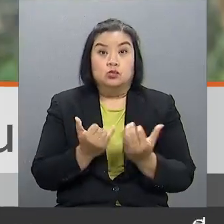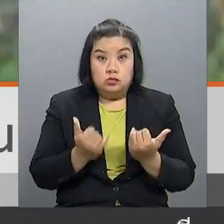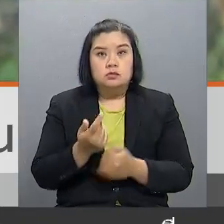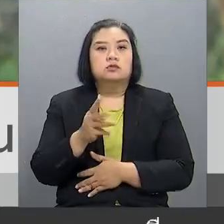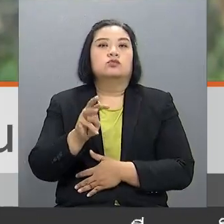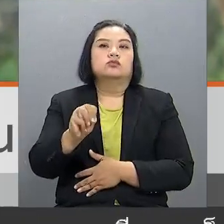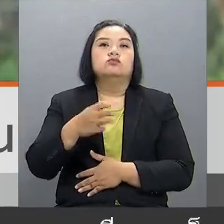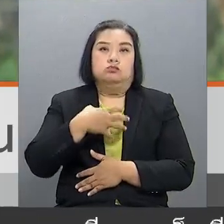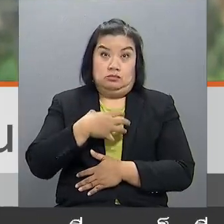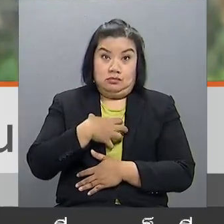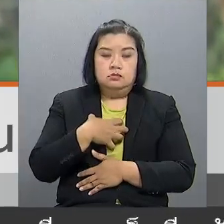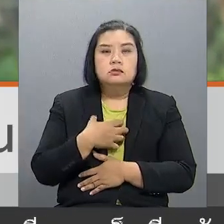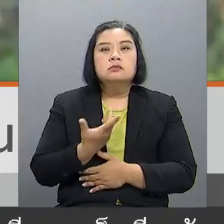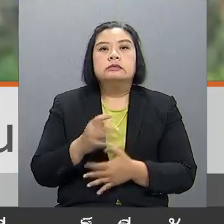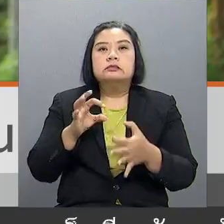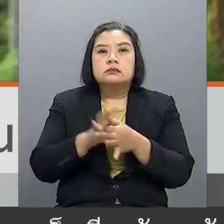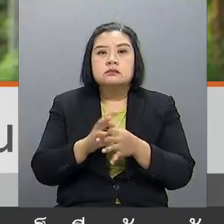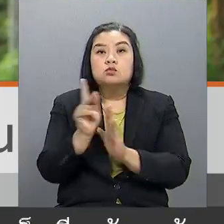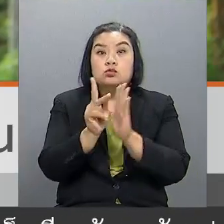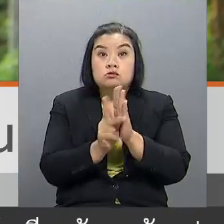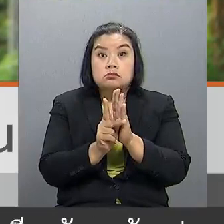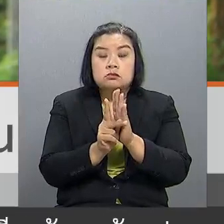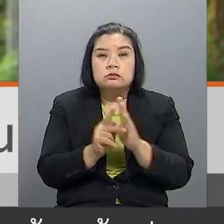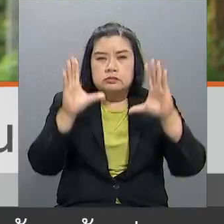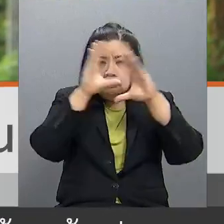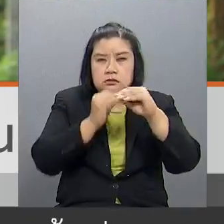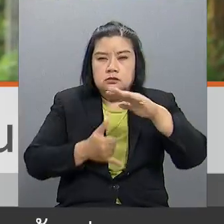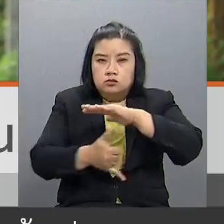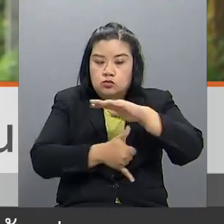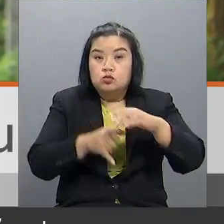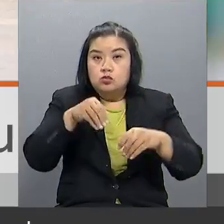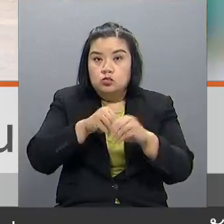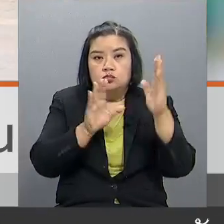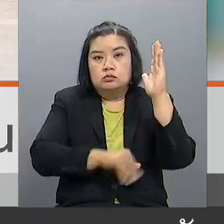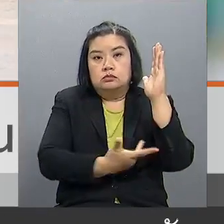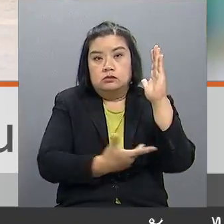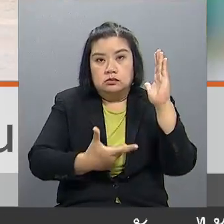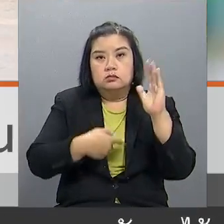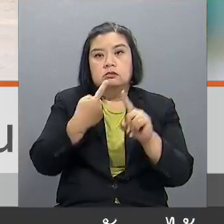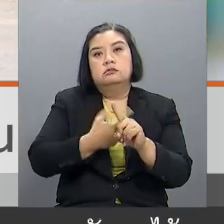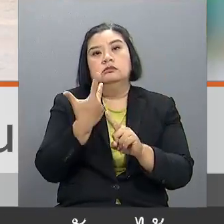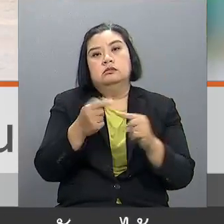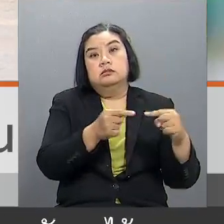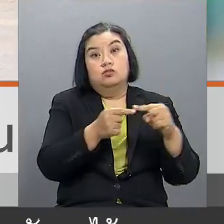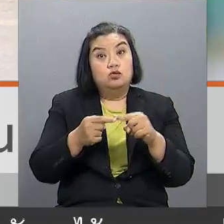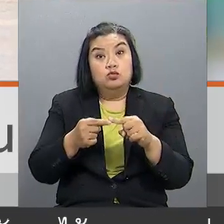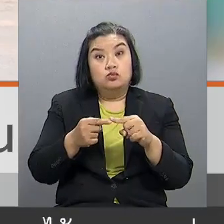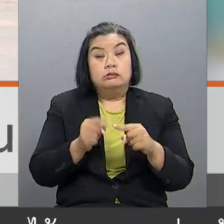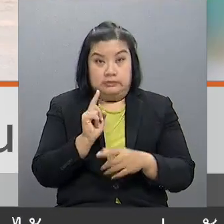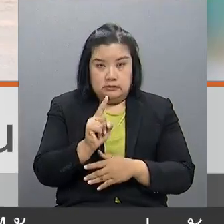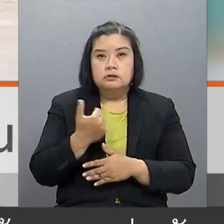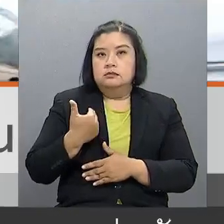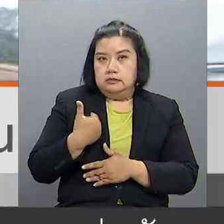ประกาศสถานการณ์ฉุกเฉิน 3จังหวัดชายแดนภาคใต้ออกไปอีก 3เดือนซึ่งเป็นการขยายระยะเวลาประกาศสถานการณ์ฉุกเฉิน